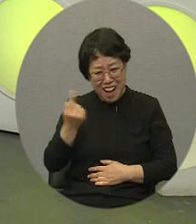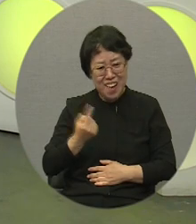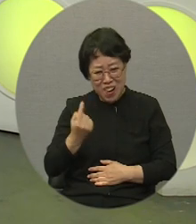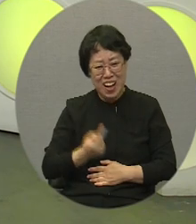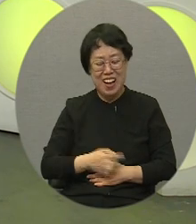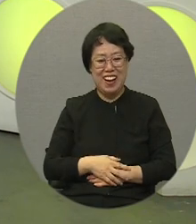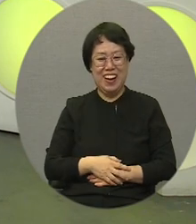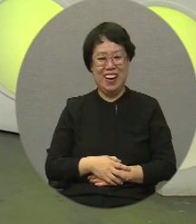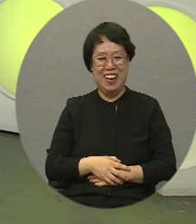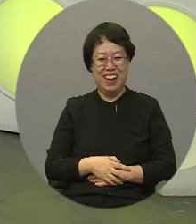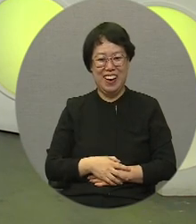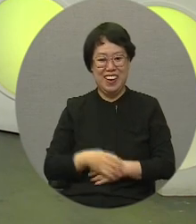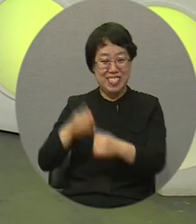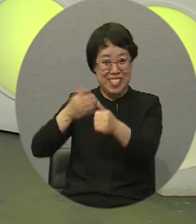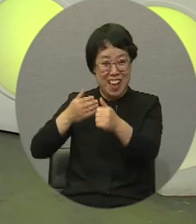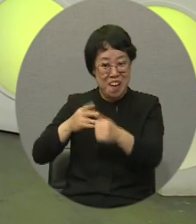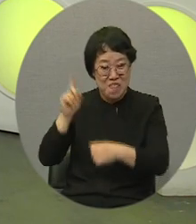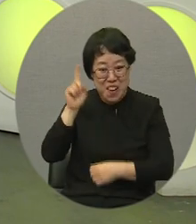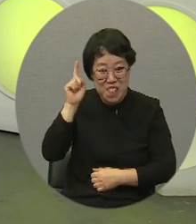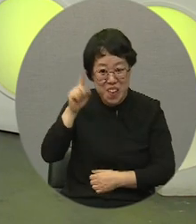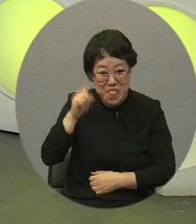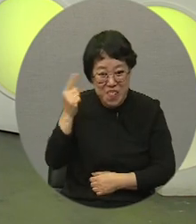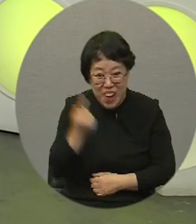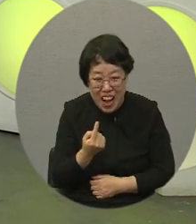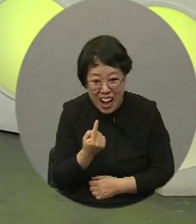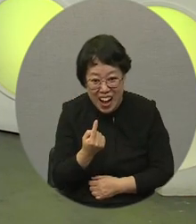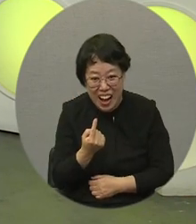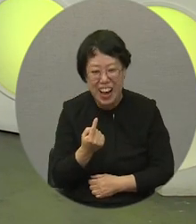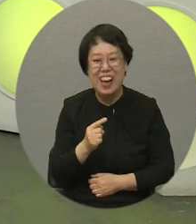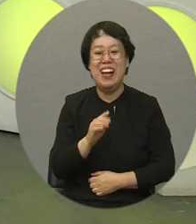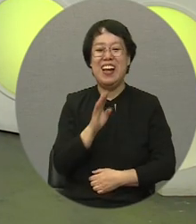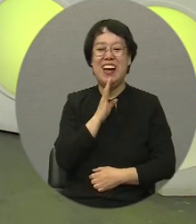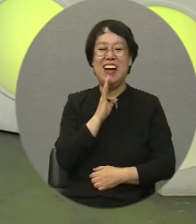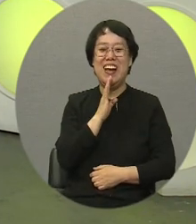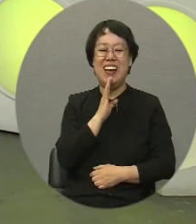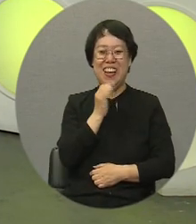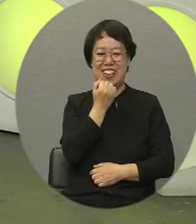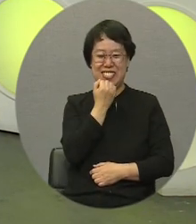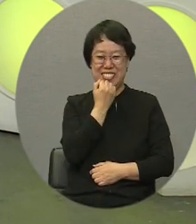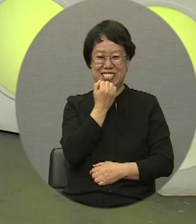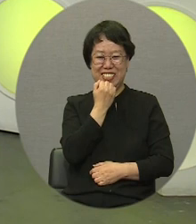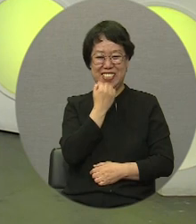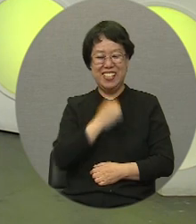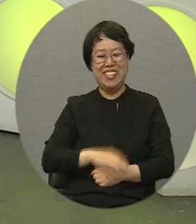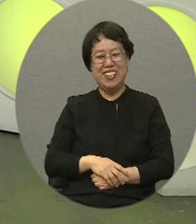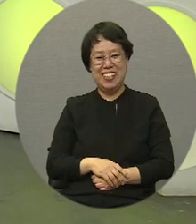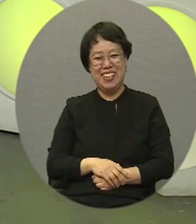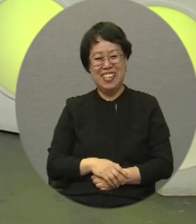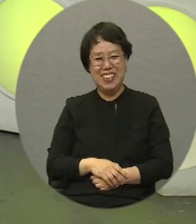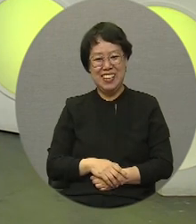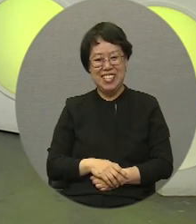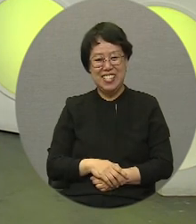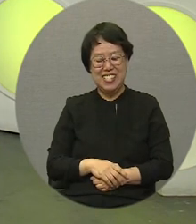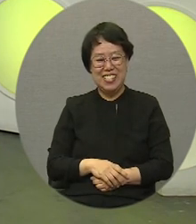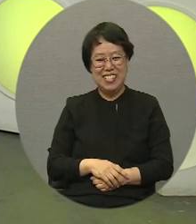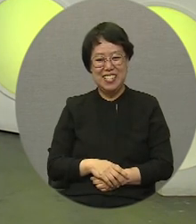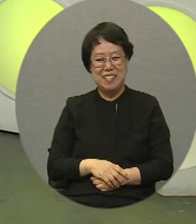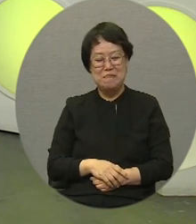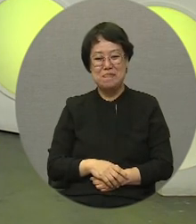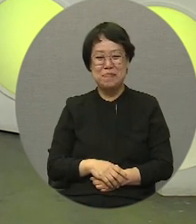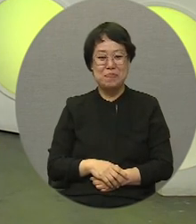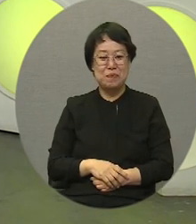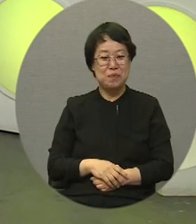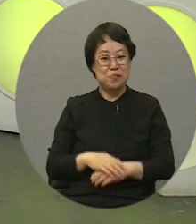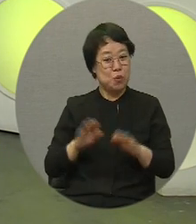좀 매일 나올까요 그럼? 네 그렇죠. 예예예. 예, 예. 매일 나왔으면 저도 좋죠. 예. 자 오늘